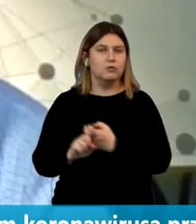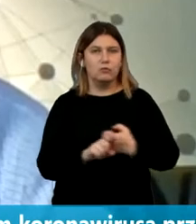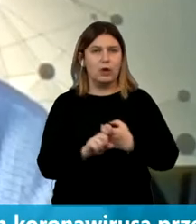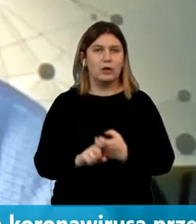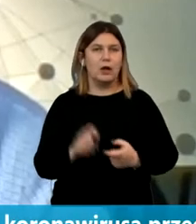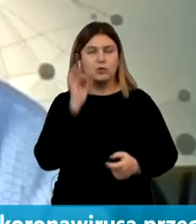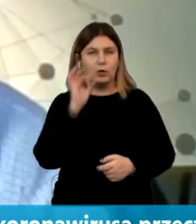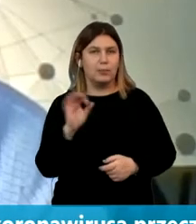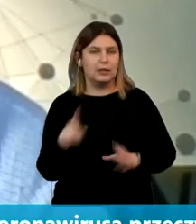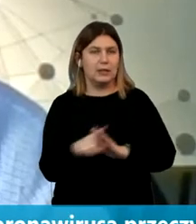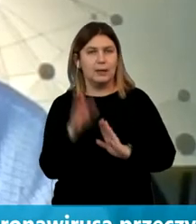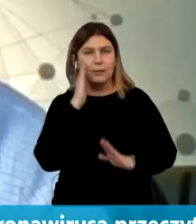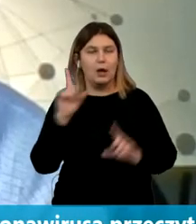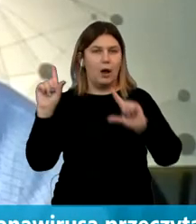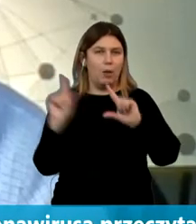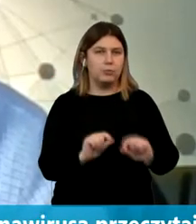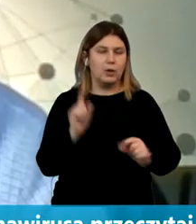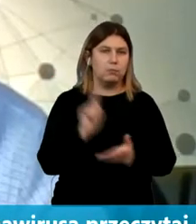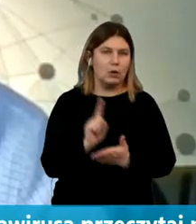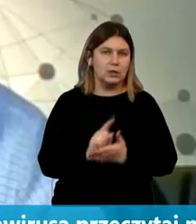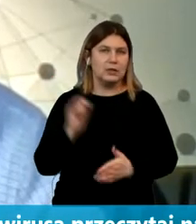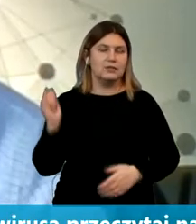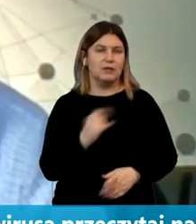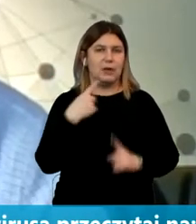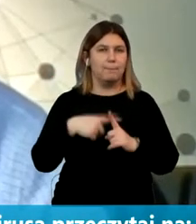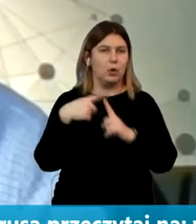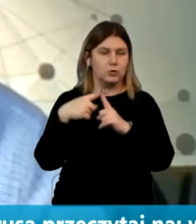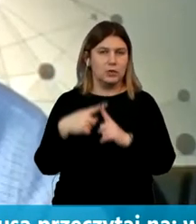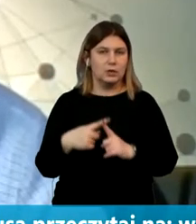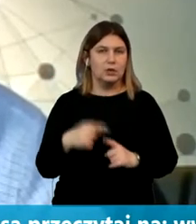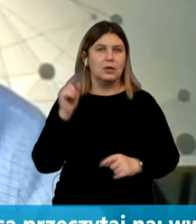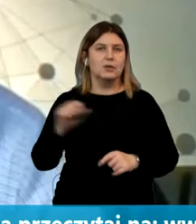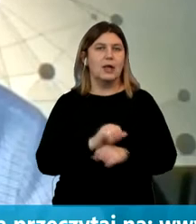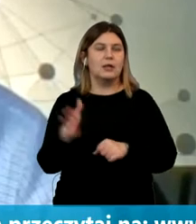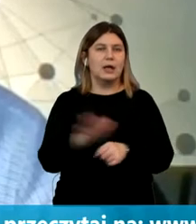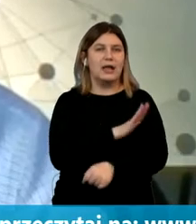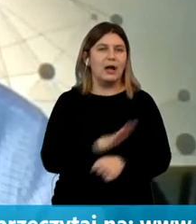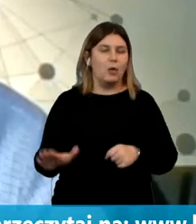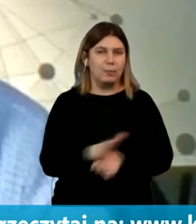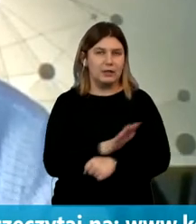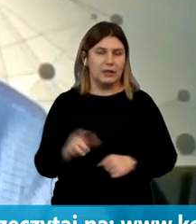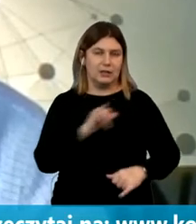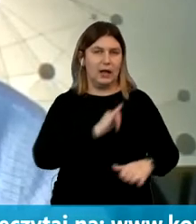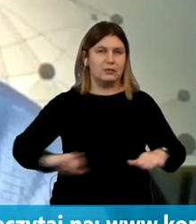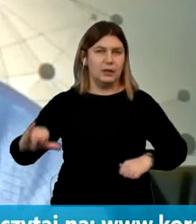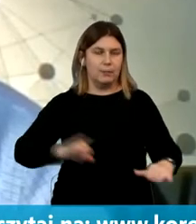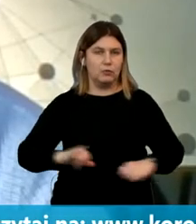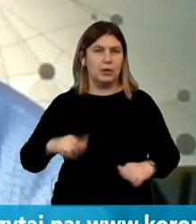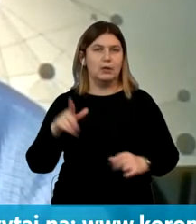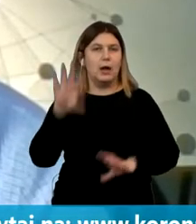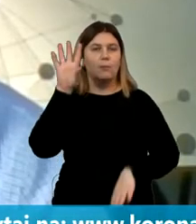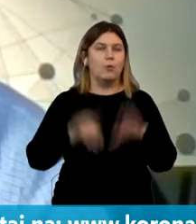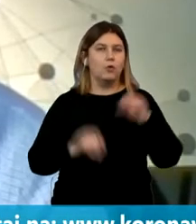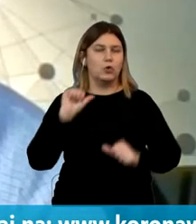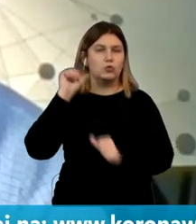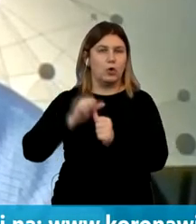dobrymi dla mieszkańców, bo obniżki podatków są zawsze pozytywne, natomiast za tym idą rekompensaty dla samorządów i stąd te budżety każdego roku